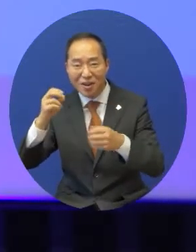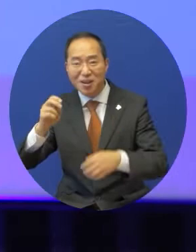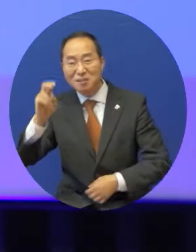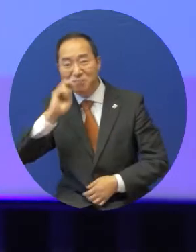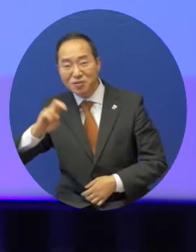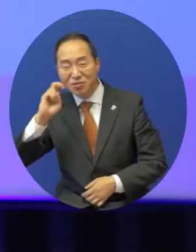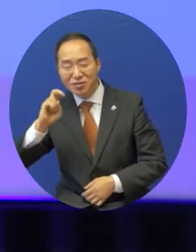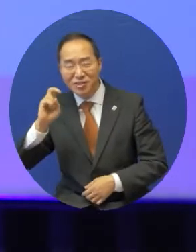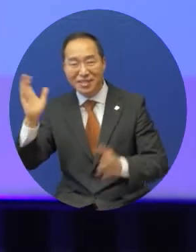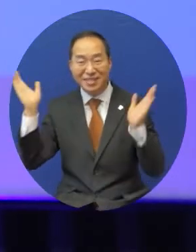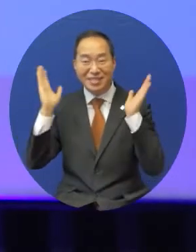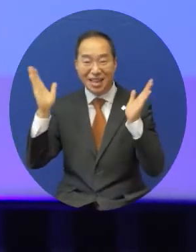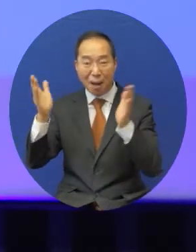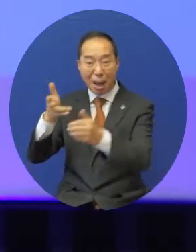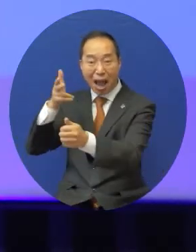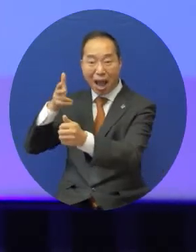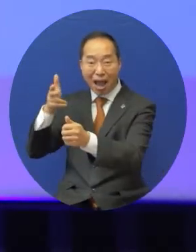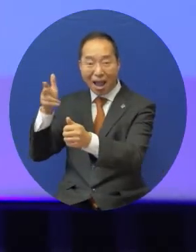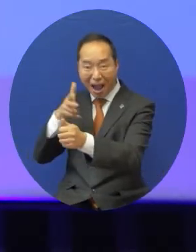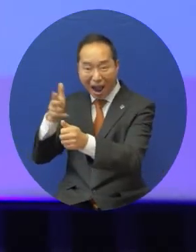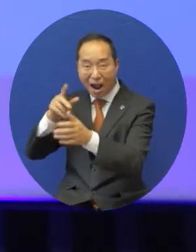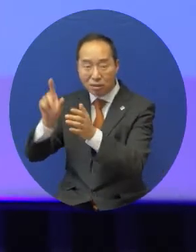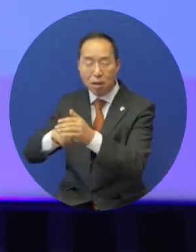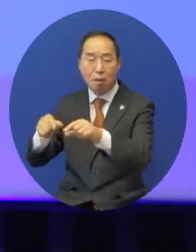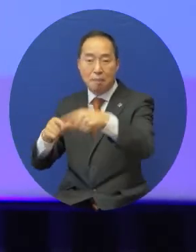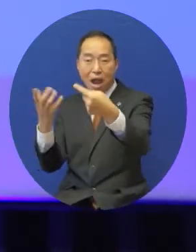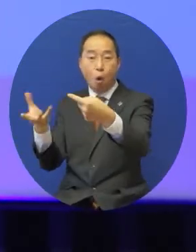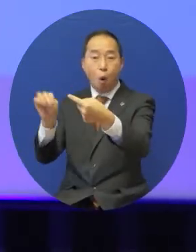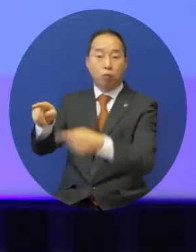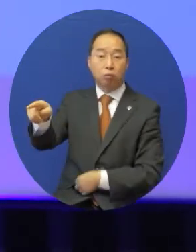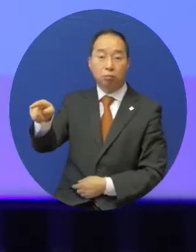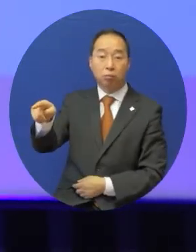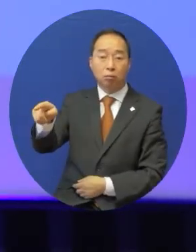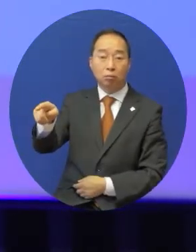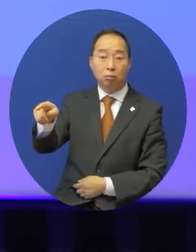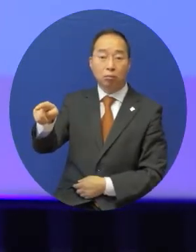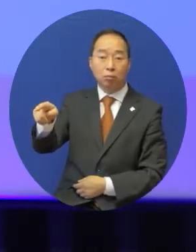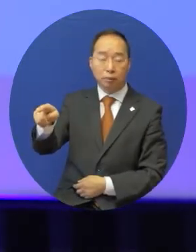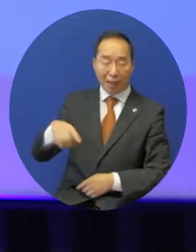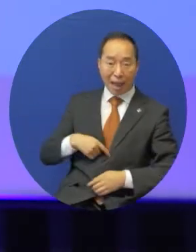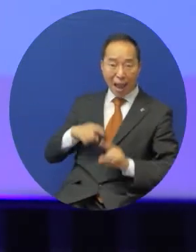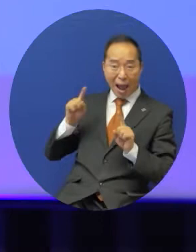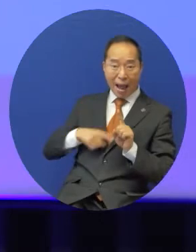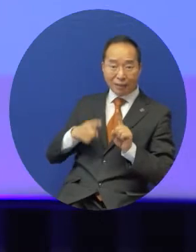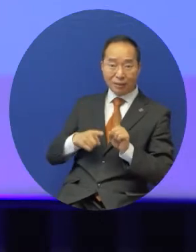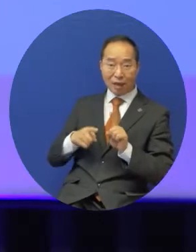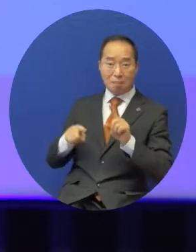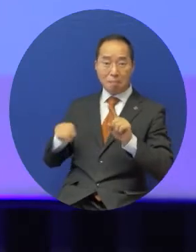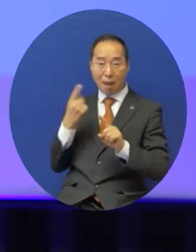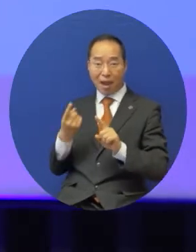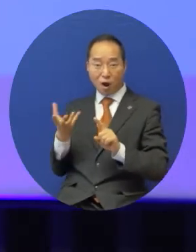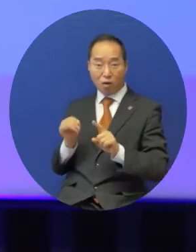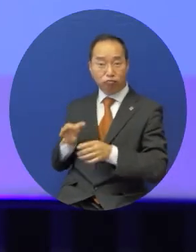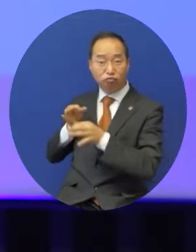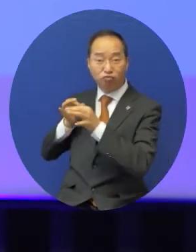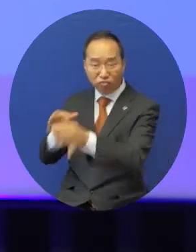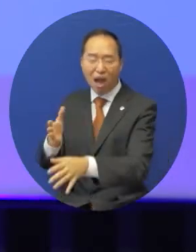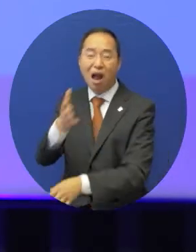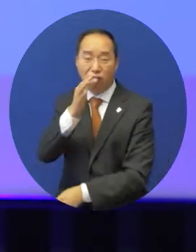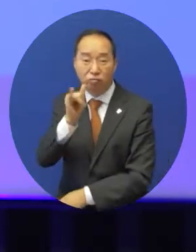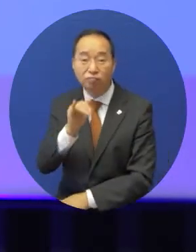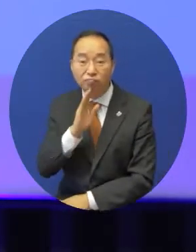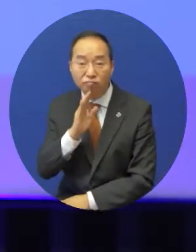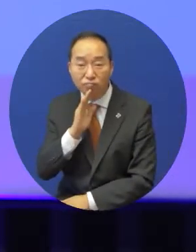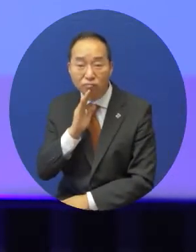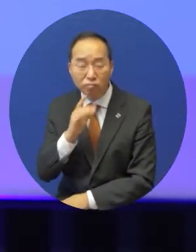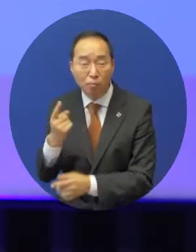만드는데 100억이 든다고 해요. 예를 들면. 근데 한 사람이 100억을 투자해서 만들 수도 있겠죠.